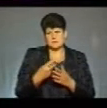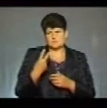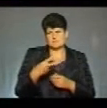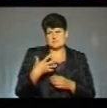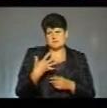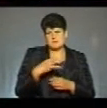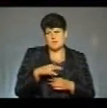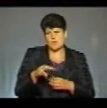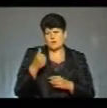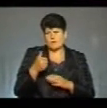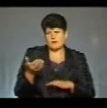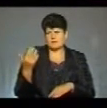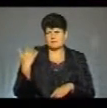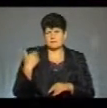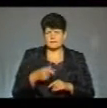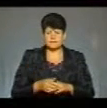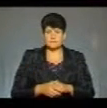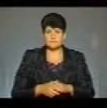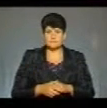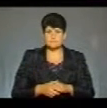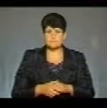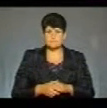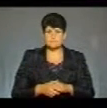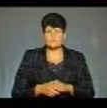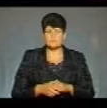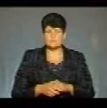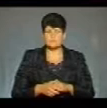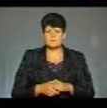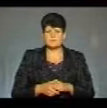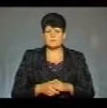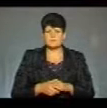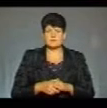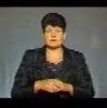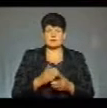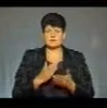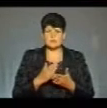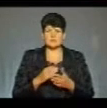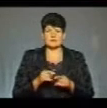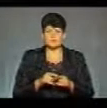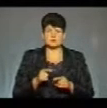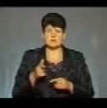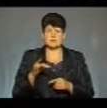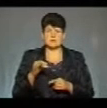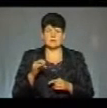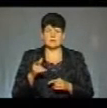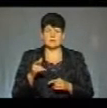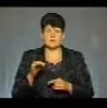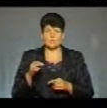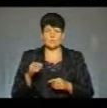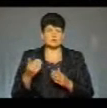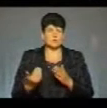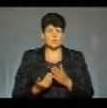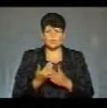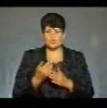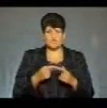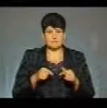мільйонів років. Назвали моїм прізвищем Аетра Сталенний. Так само є Геліотіс, який теж новий вид, я не йшов, теж